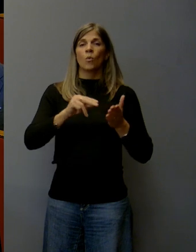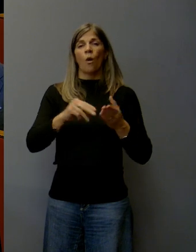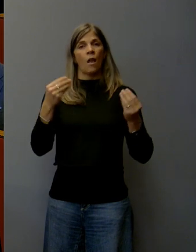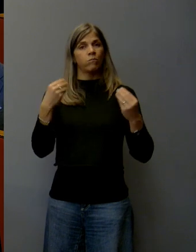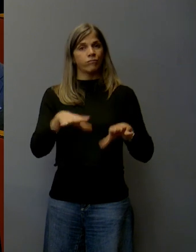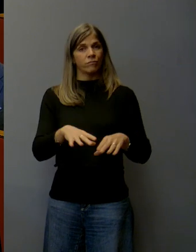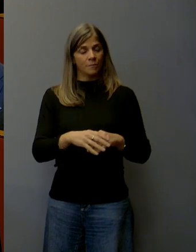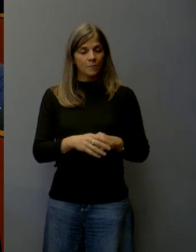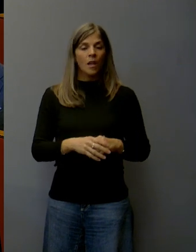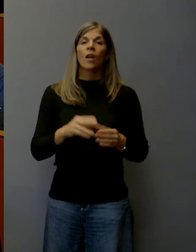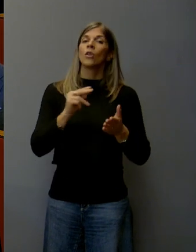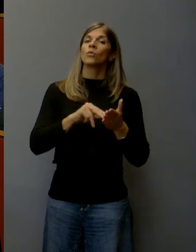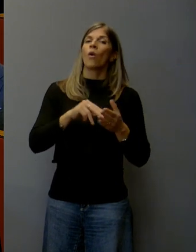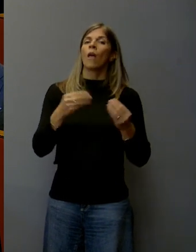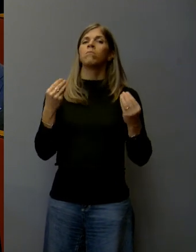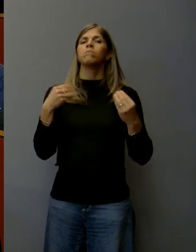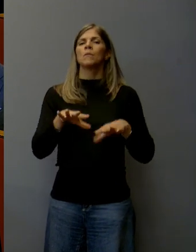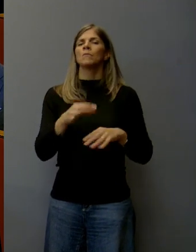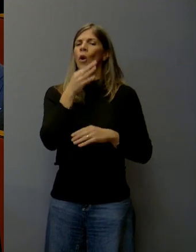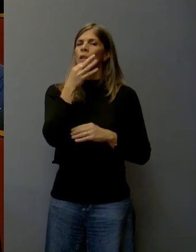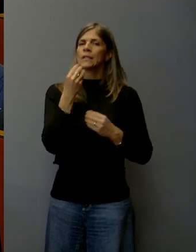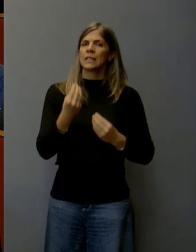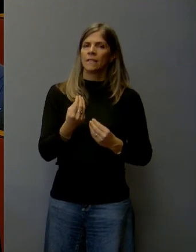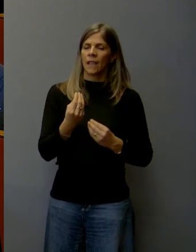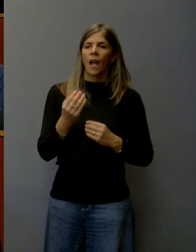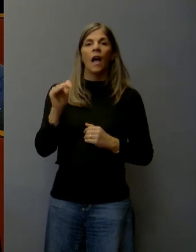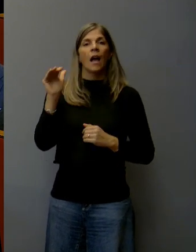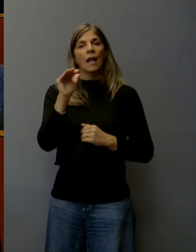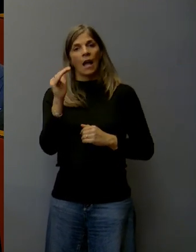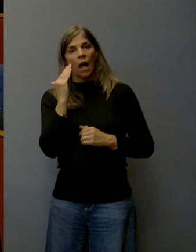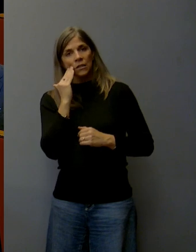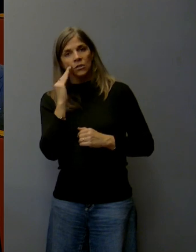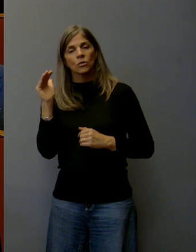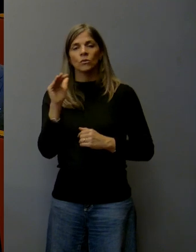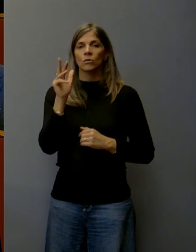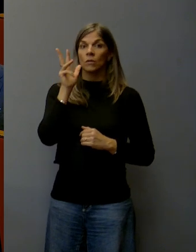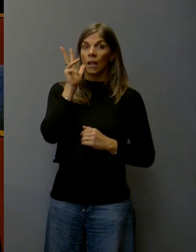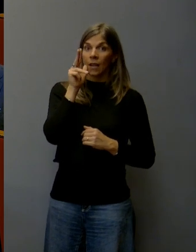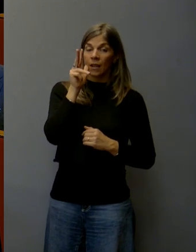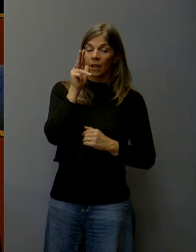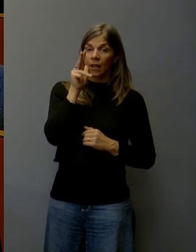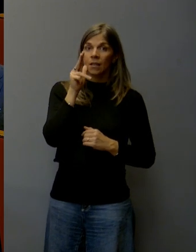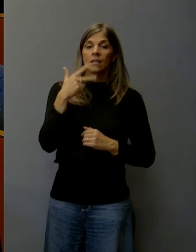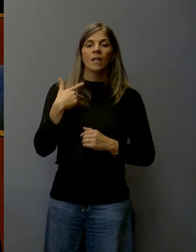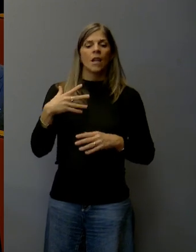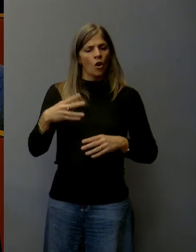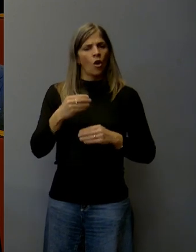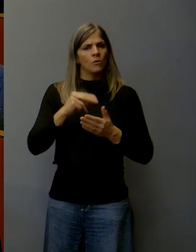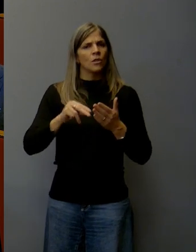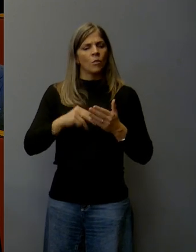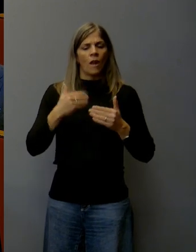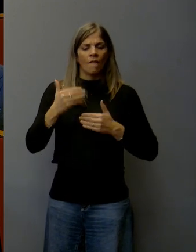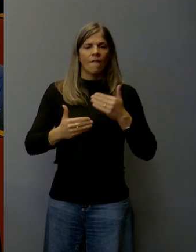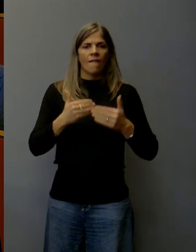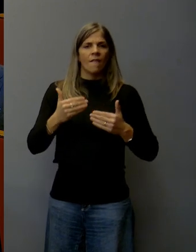dispersioni scolastiche significa ragazzi ragazze che non finiscono loro percorso